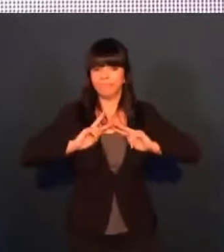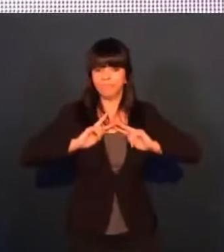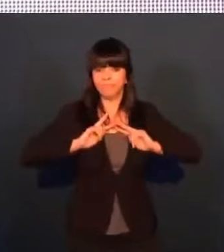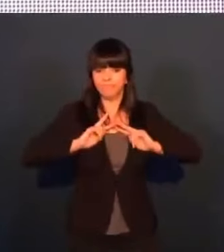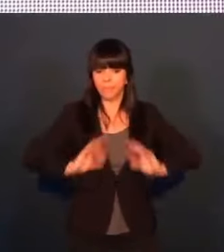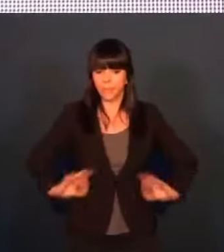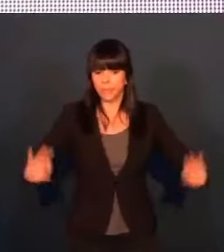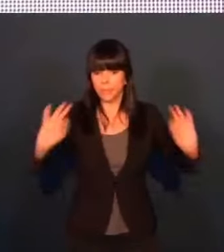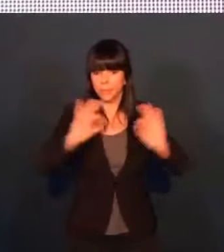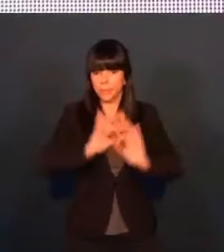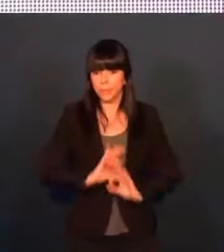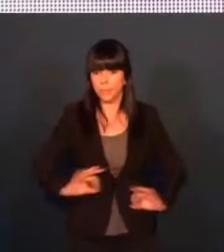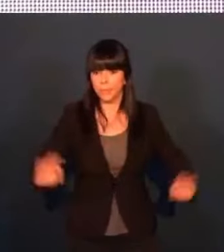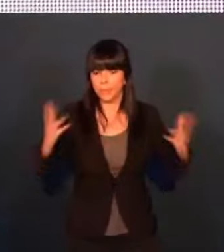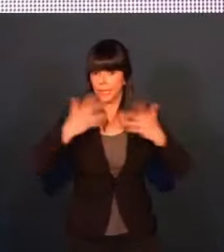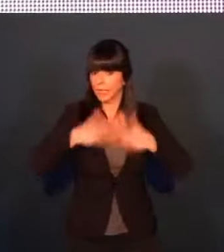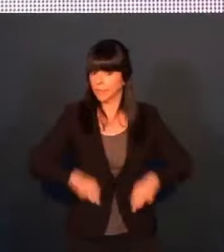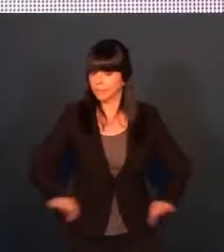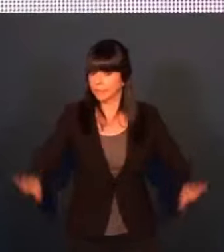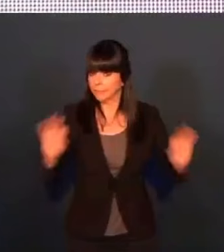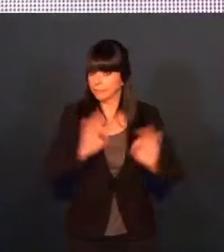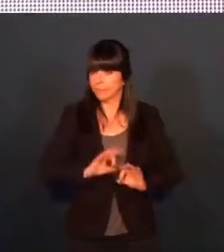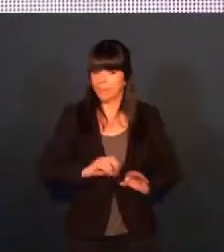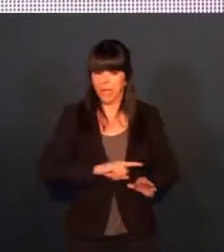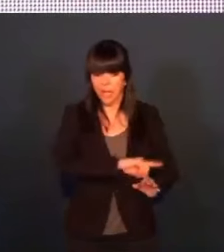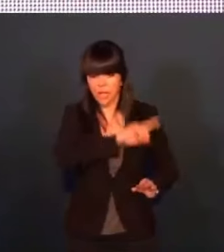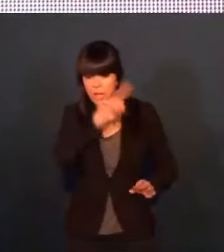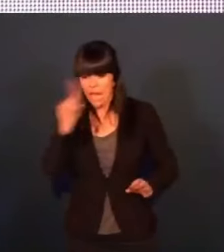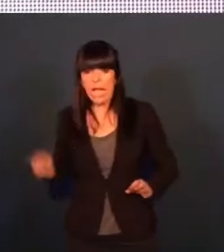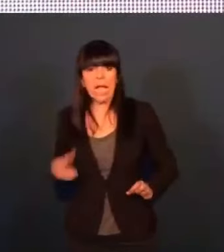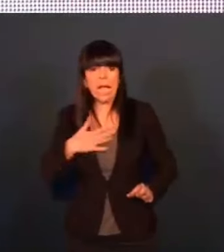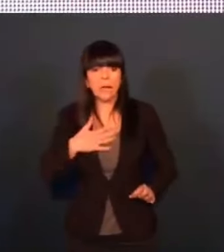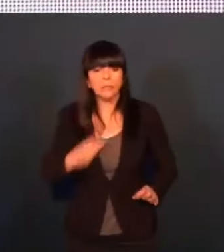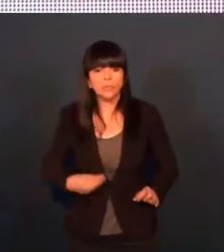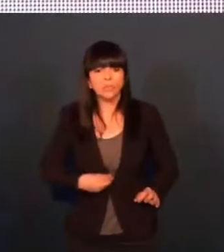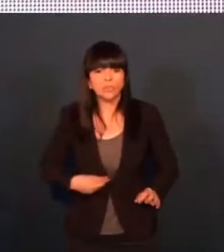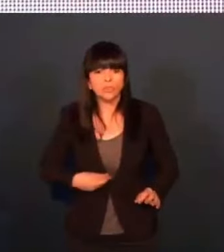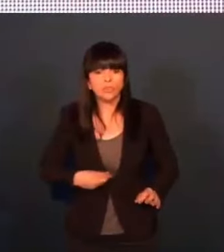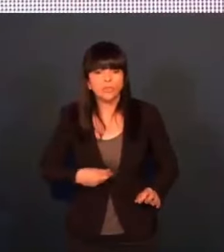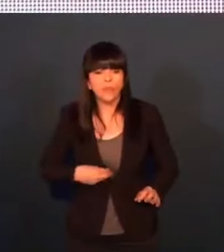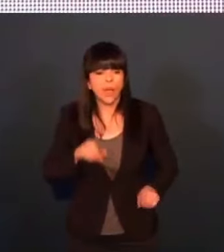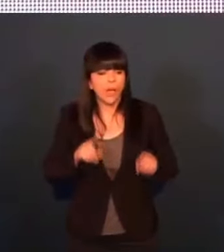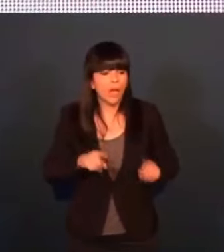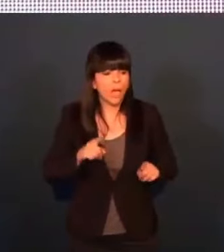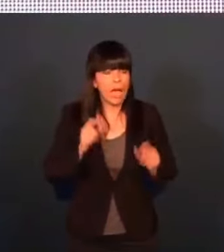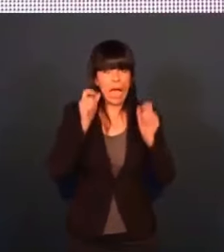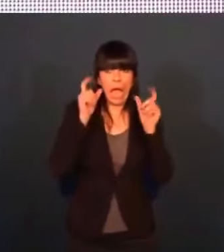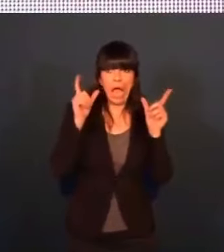механизми нямаше. През цялото време имаше усещане, а понякога и